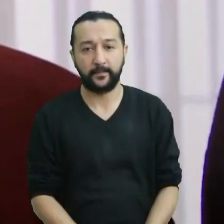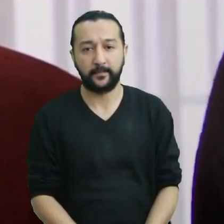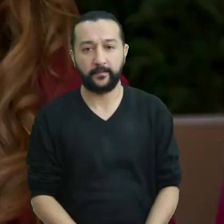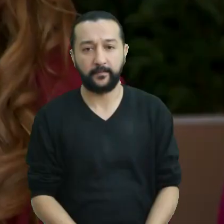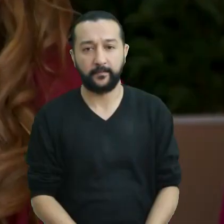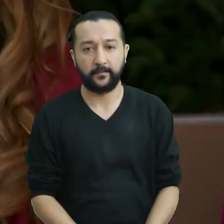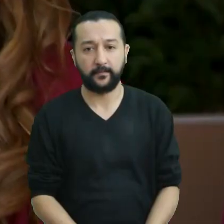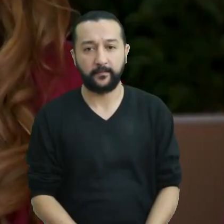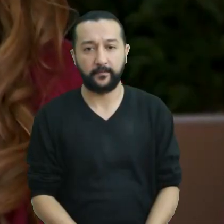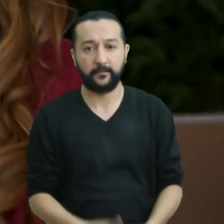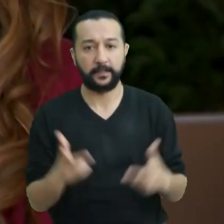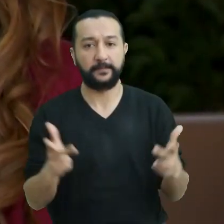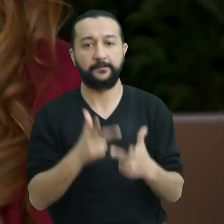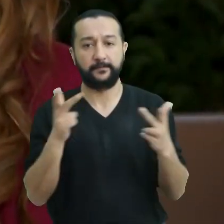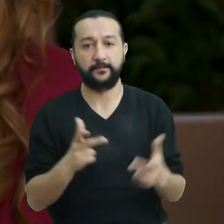şok oldular.